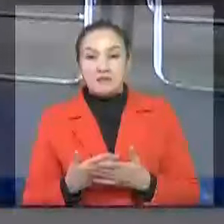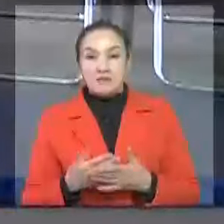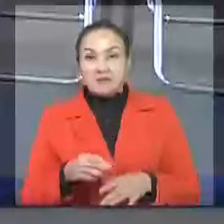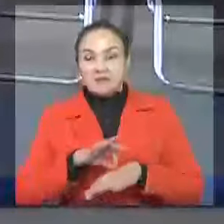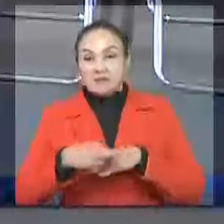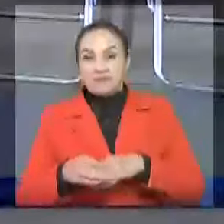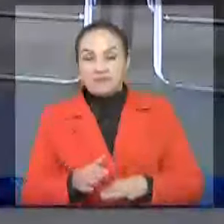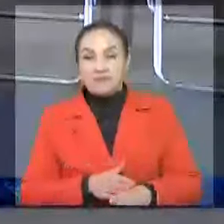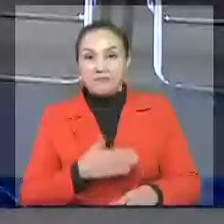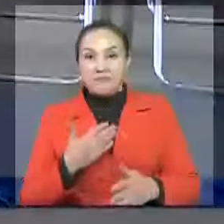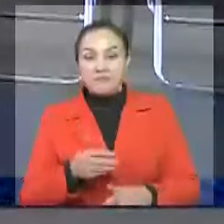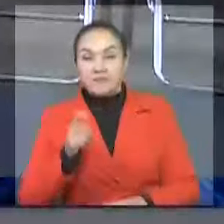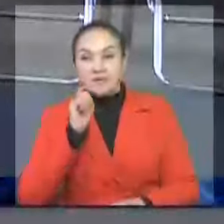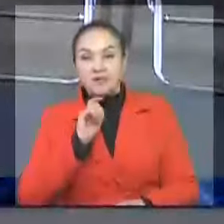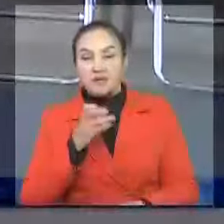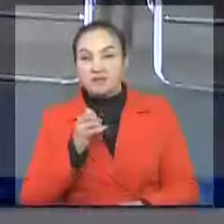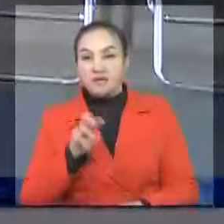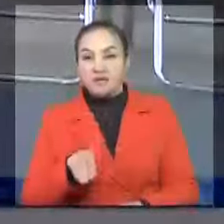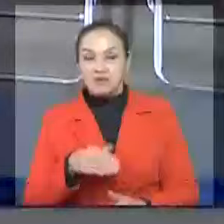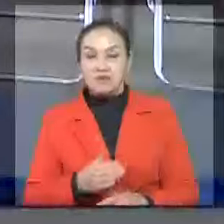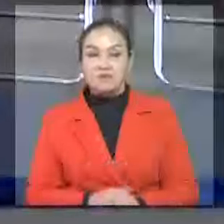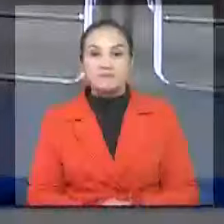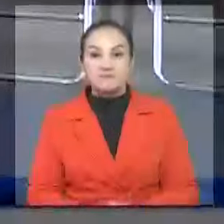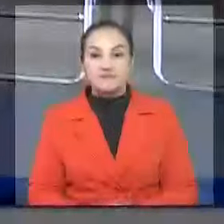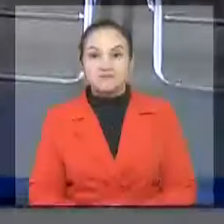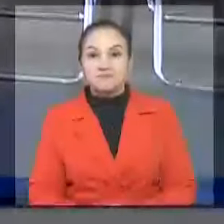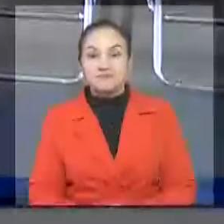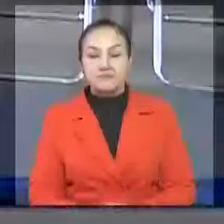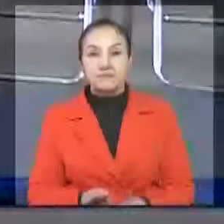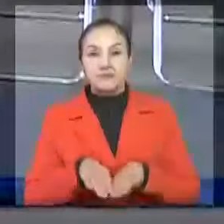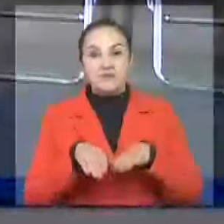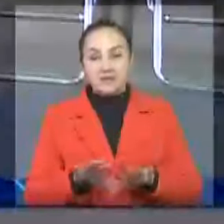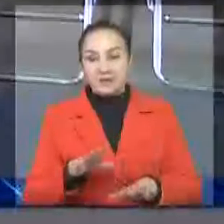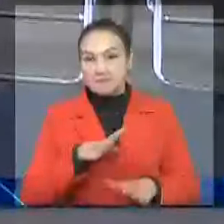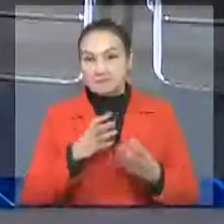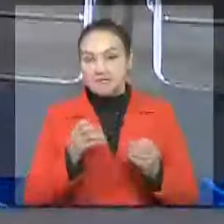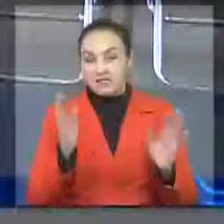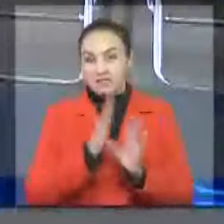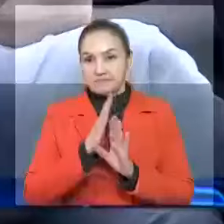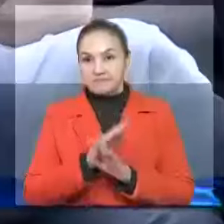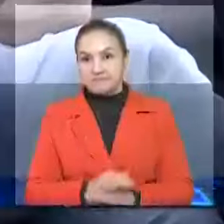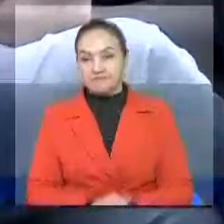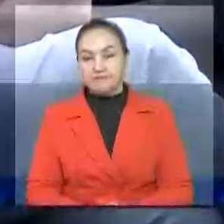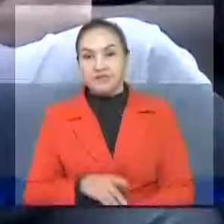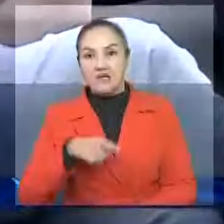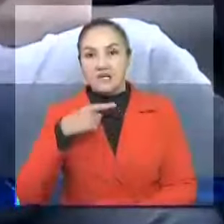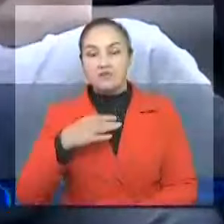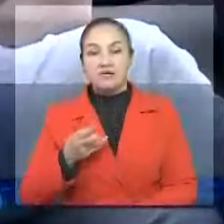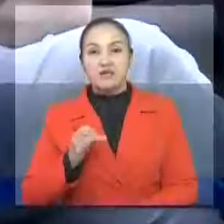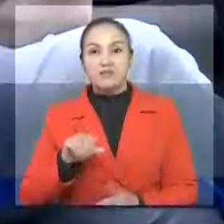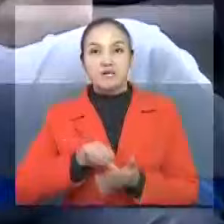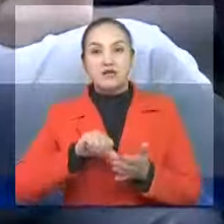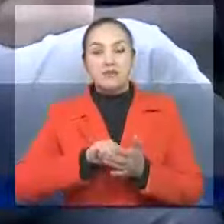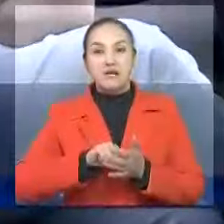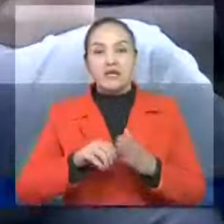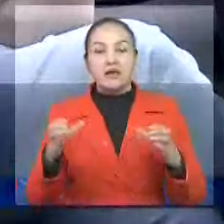аурулар, созылмалары, сахарный диабет дейміз, қант диабеті, осыны шешу мәселелері және экологиялық жобалар. Айта кетейік, стартапқа